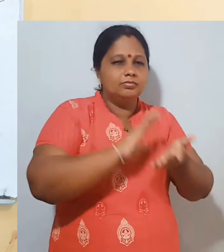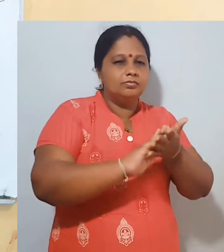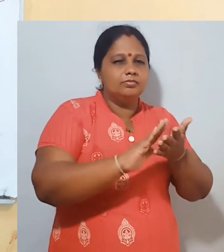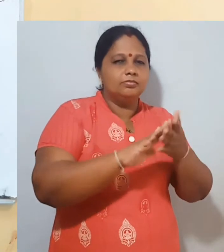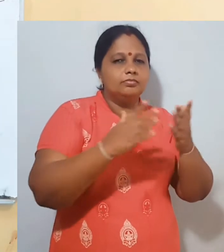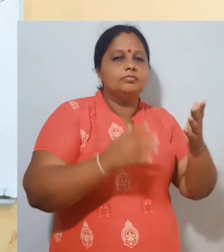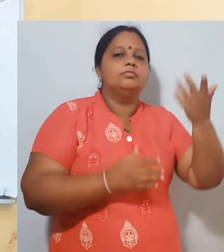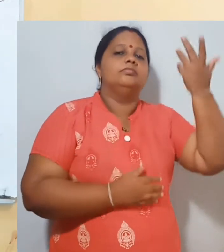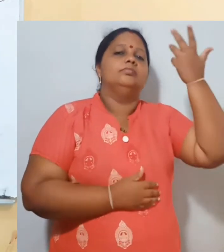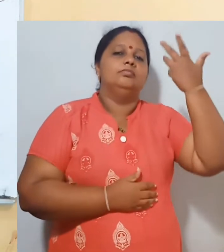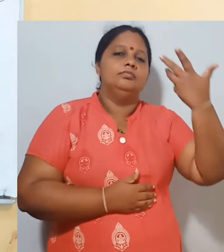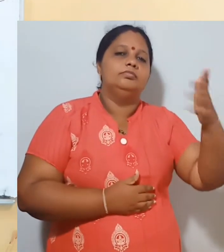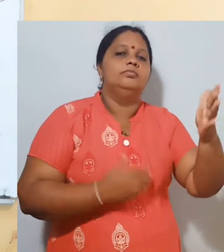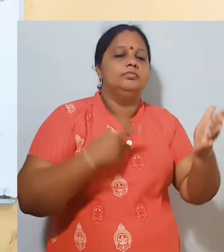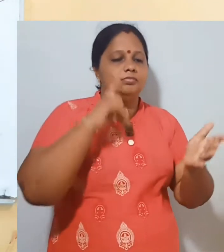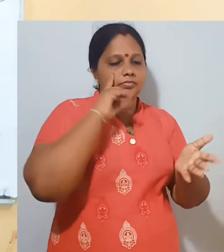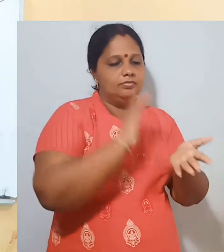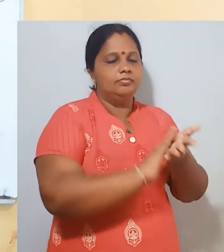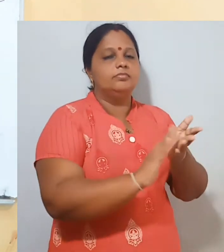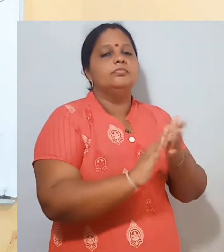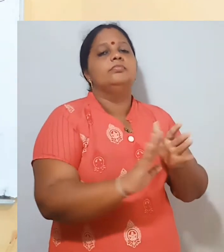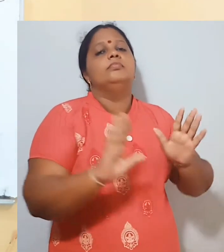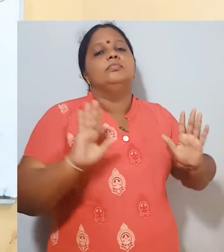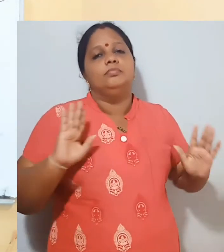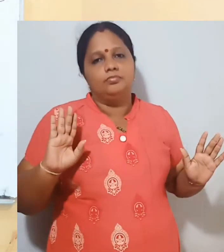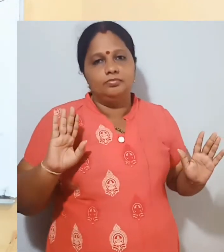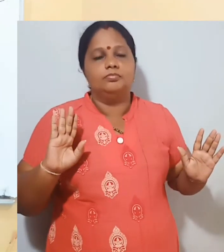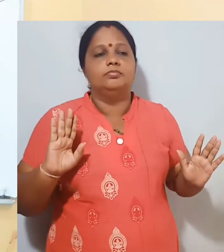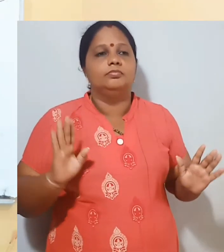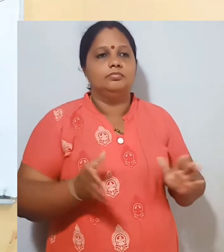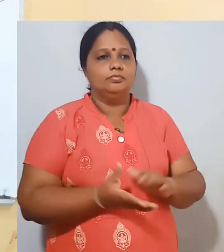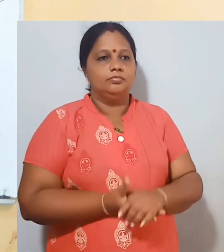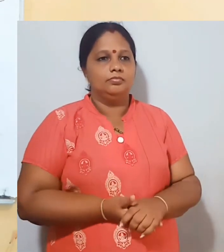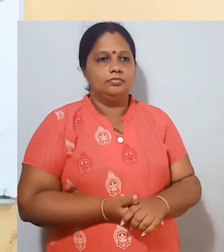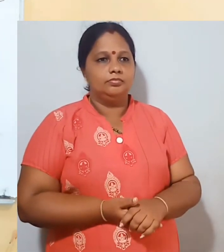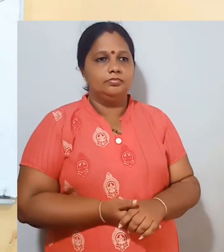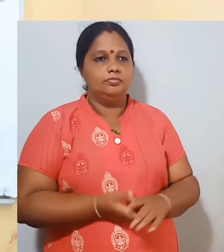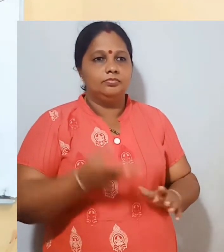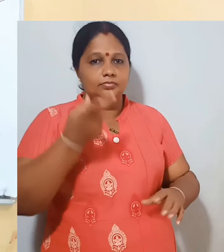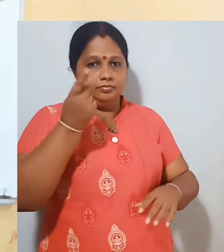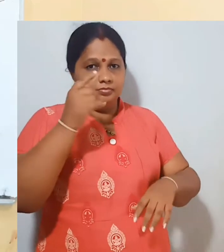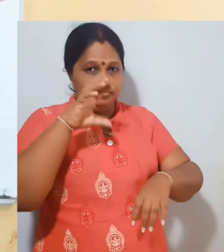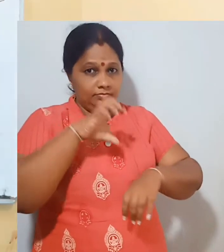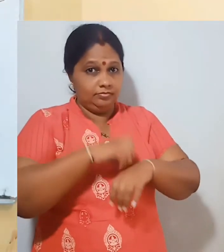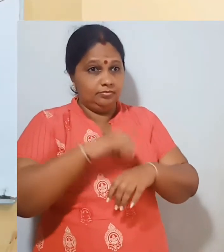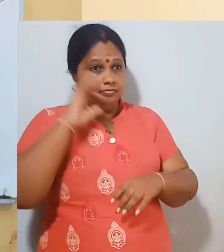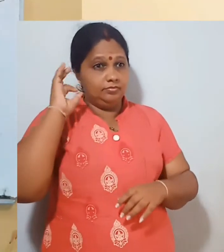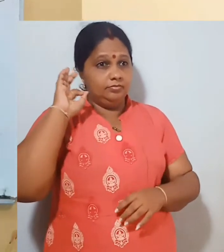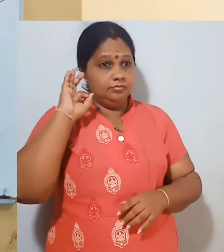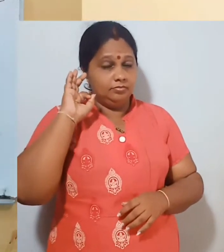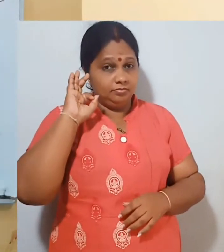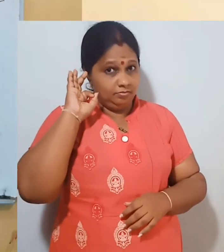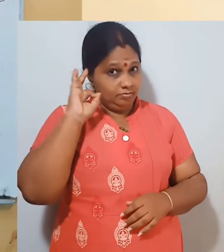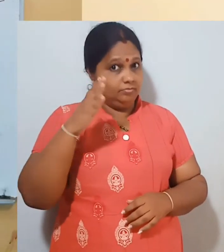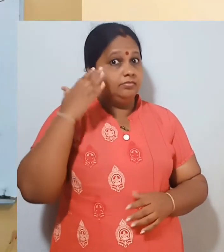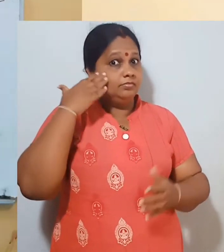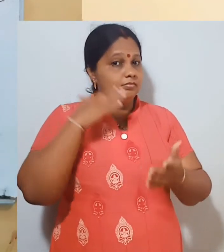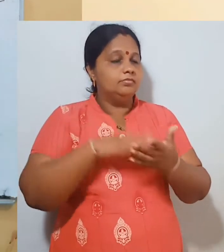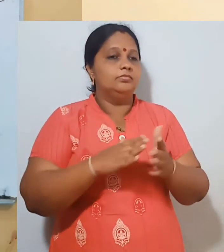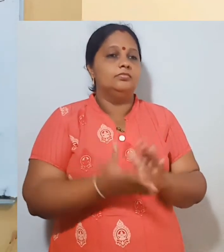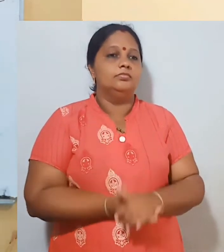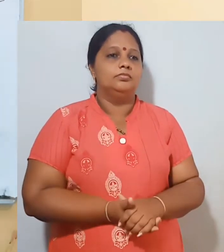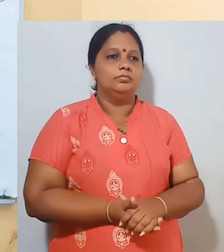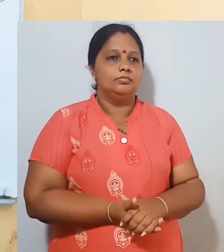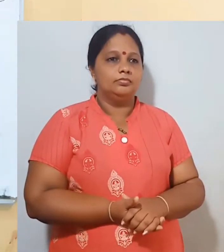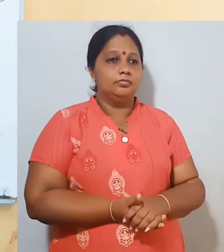செய்ய கொண்டு சாகும் வரைக்கும் பக்கத்துல இருந்து பார்த்து கொண்டுதான் இருக்க வேண்டும். அதால நாய்க்கடிக்கு மிகவும் முக்கியத்துவம் கொடுக்கணும். ரைட்?